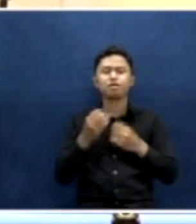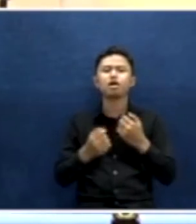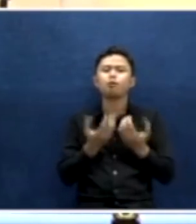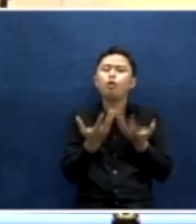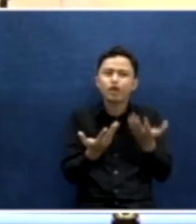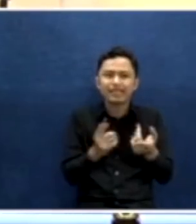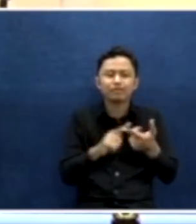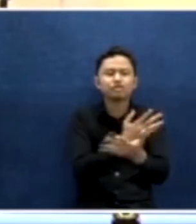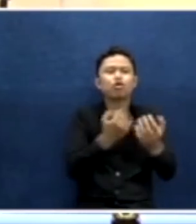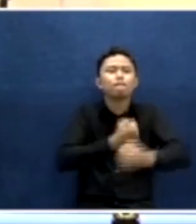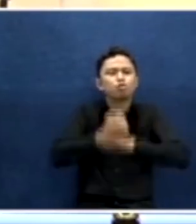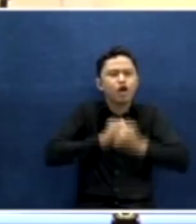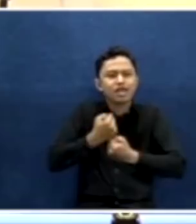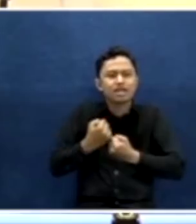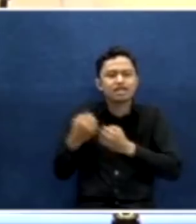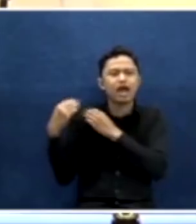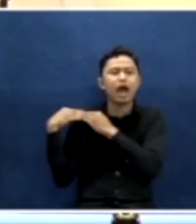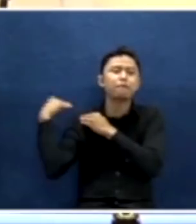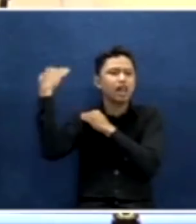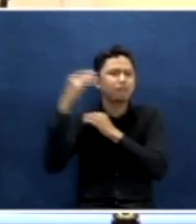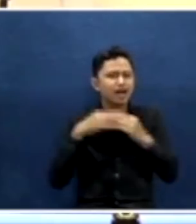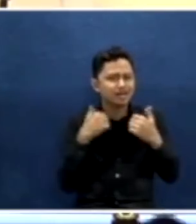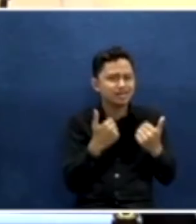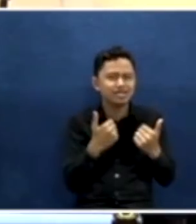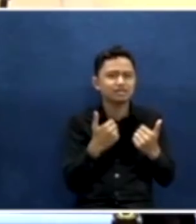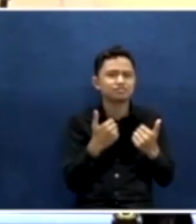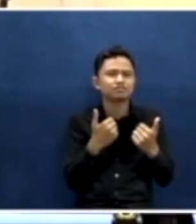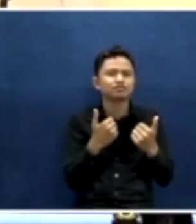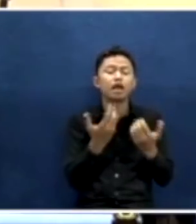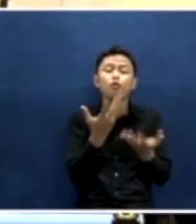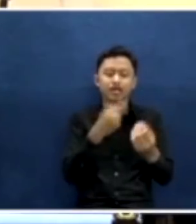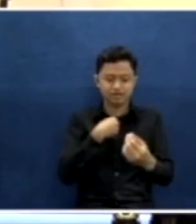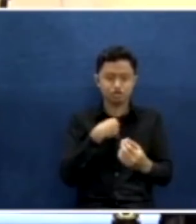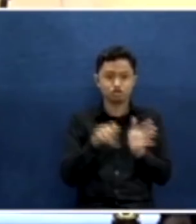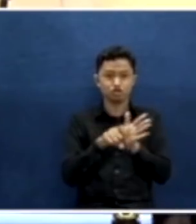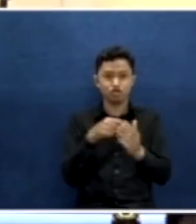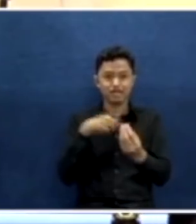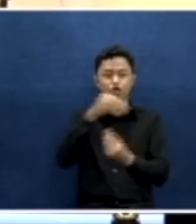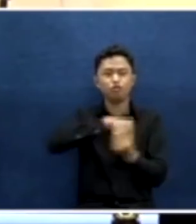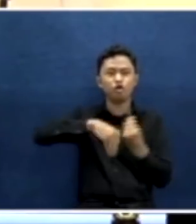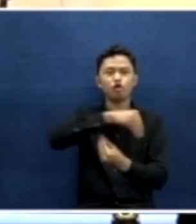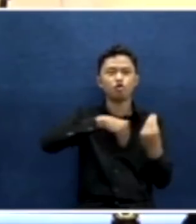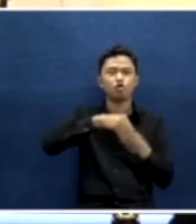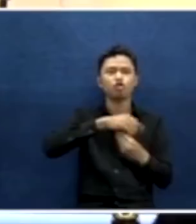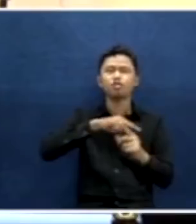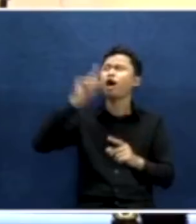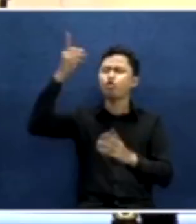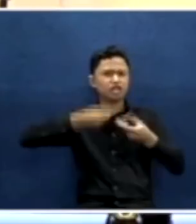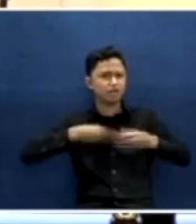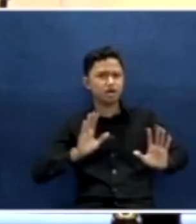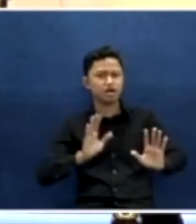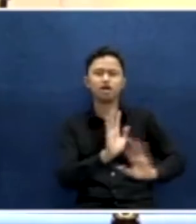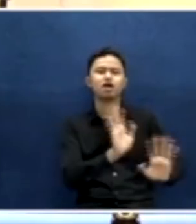memasukkan kita ke surga kadang-kadang umroh kita nggak diterima Ikhwan karena kita tidak ikhlas tapi justru ketika kita pernah memberikan uang